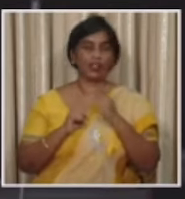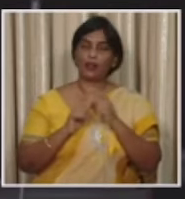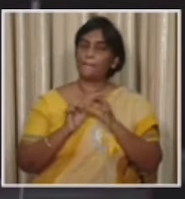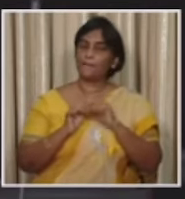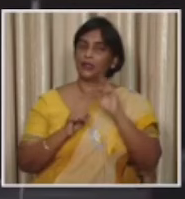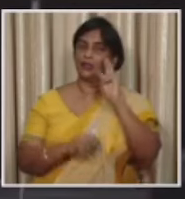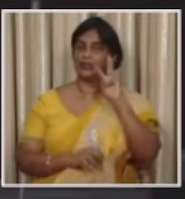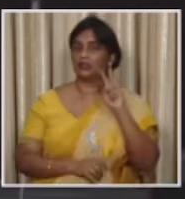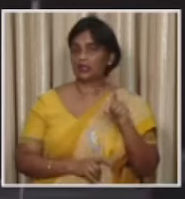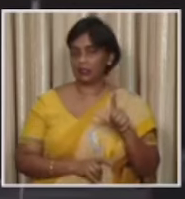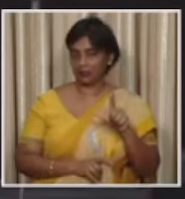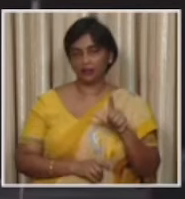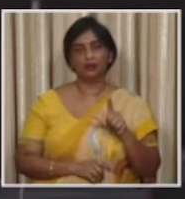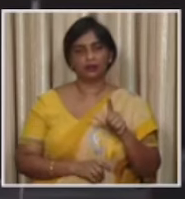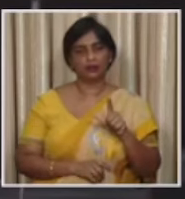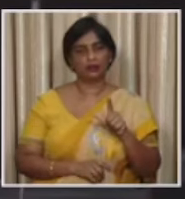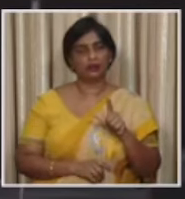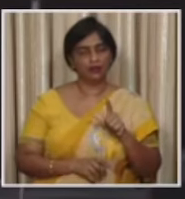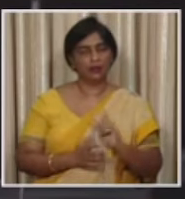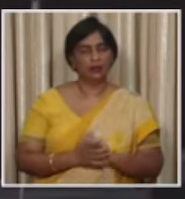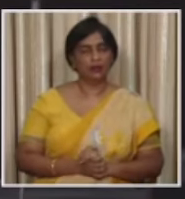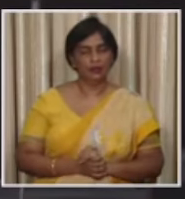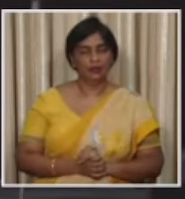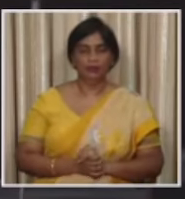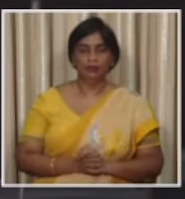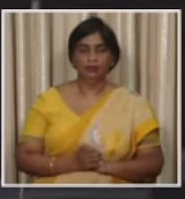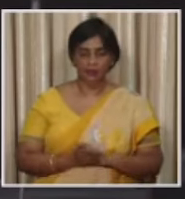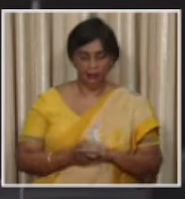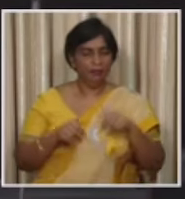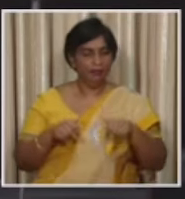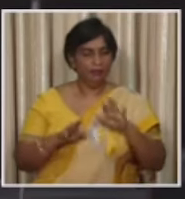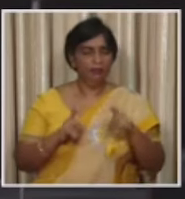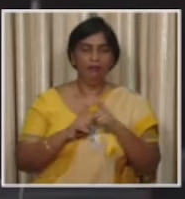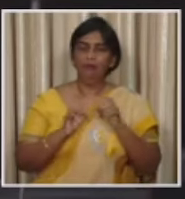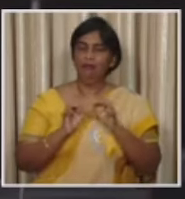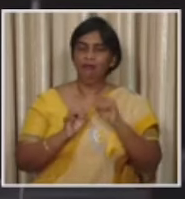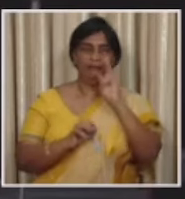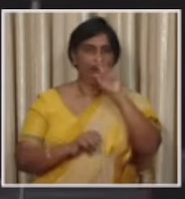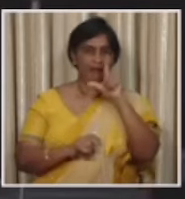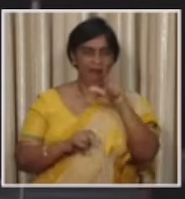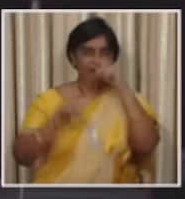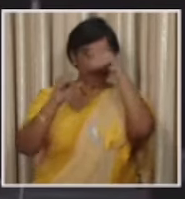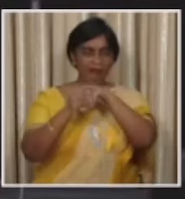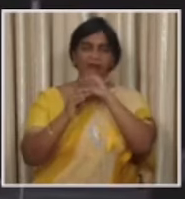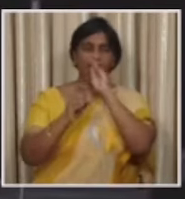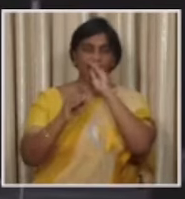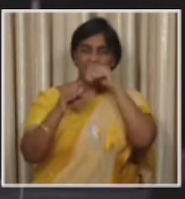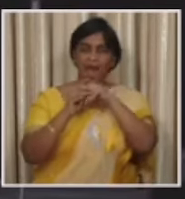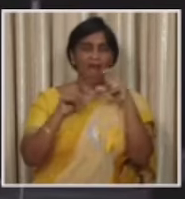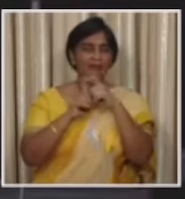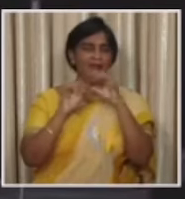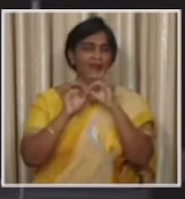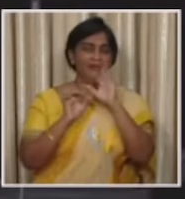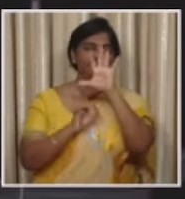බිලියන 37යි. ෆොරින් ඩෙට් පෝට්ෆෝලියෝ එක දැනට තියෙන්නේ ඩොලර් බිලියන 37යි. මේක ඇතුලේ අඩංගු වෙනවා ඩොලර්